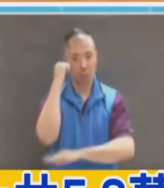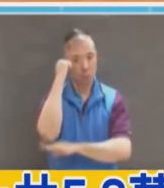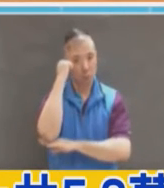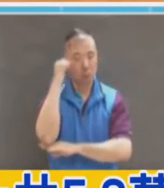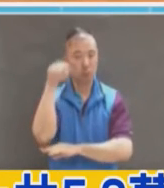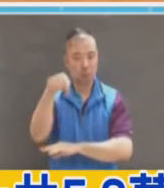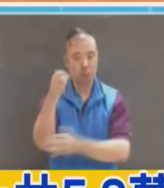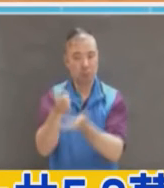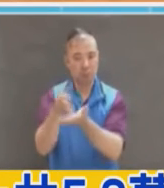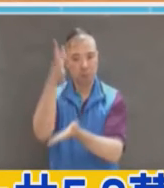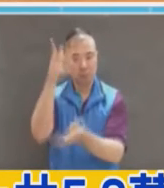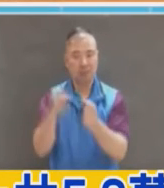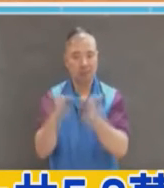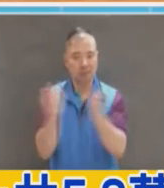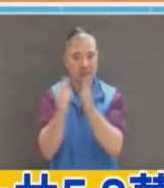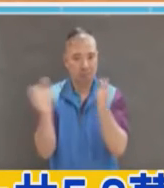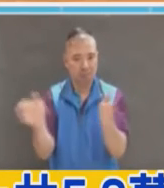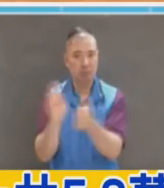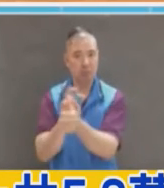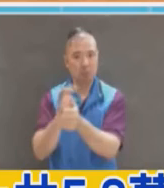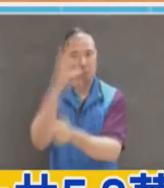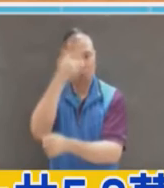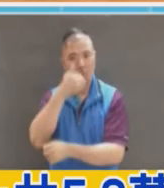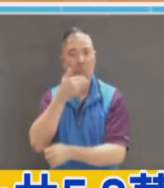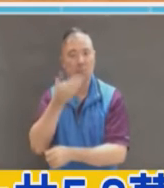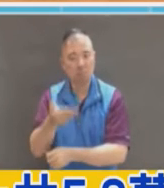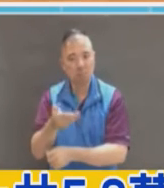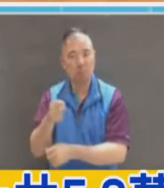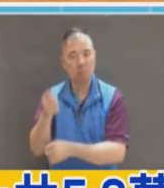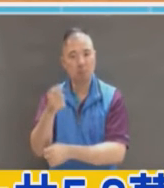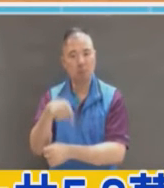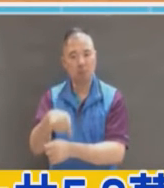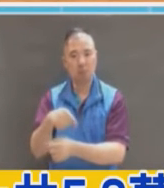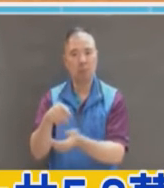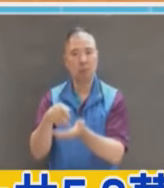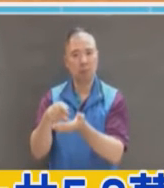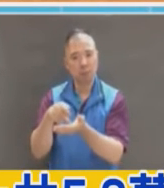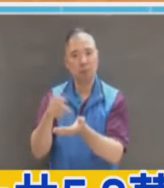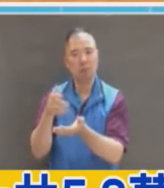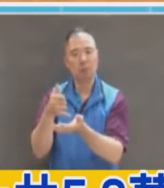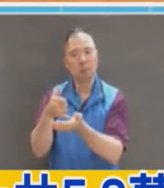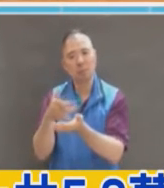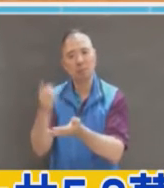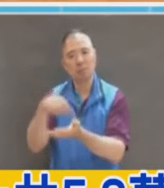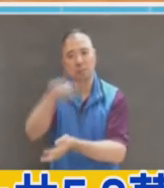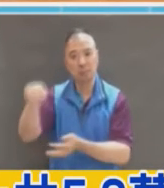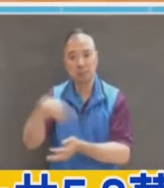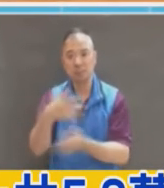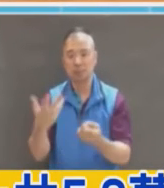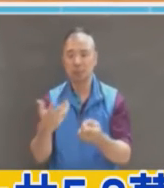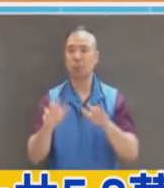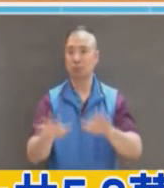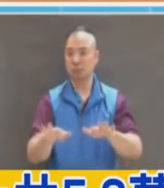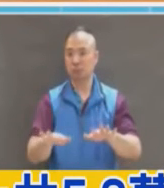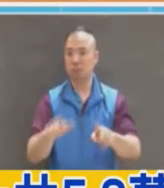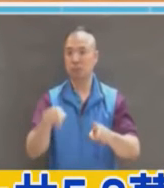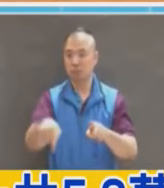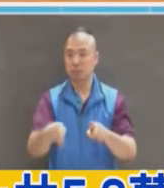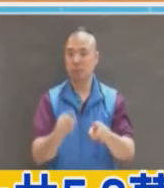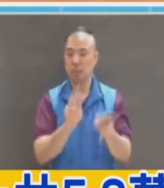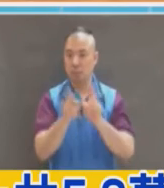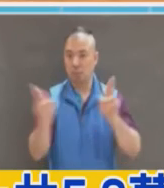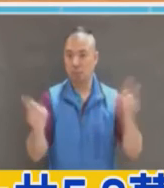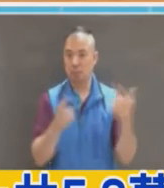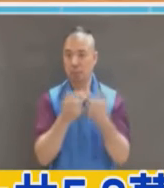个昏时段流感施打的方式，我特别给大家做一个介绍。这个施打的方